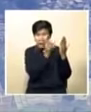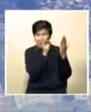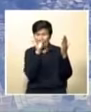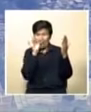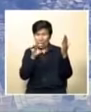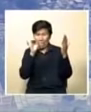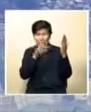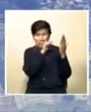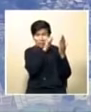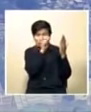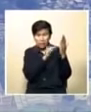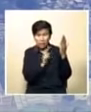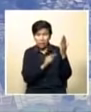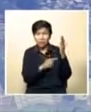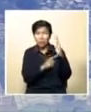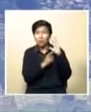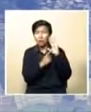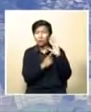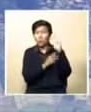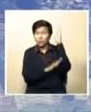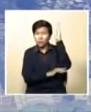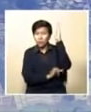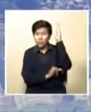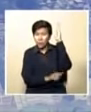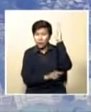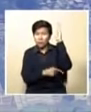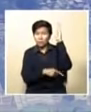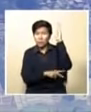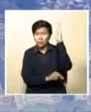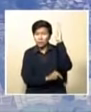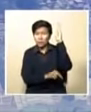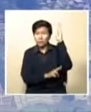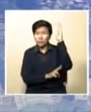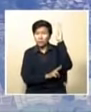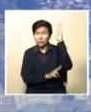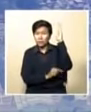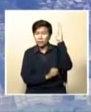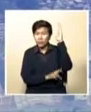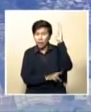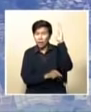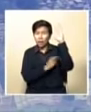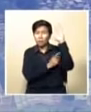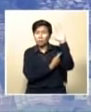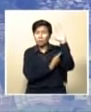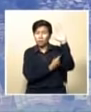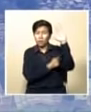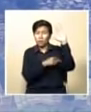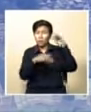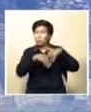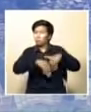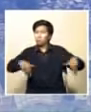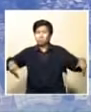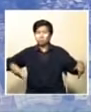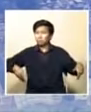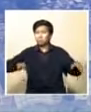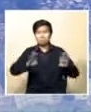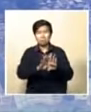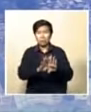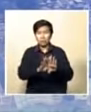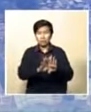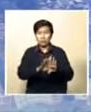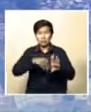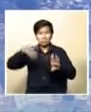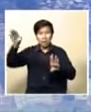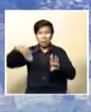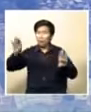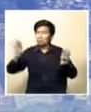วันนี้ก็ได้รับอนุเคราะห์จากทางกระทรวงคมนาคมนะครับรถขนส่งสาธารณะหรือรถทั่วไปที่ไปนั้นหยุดการเดินท